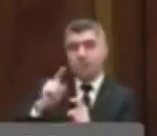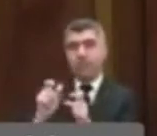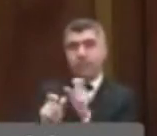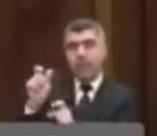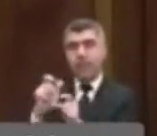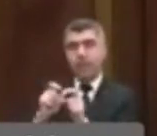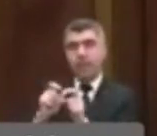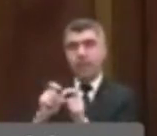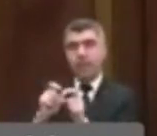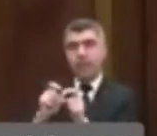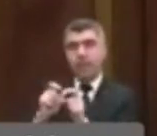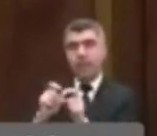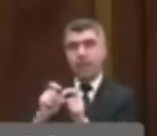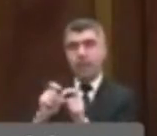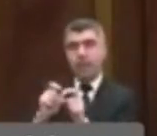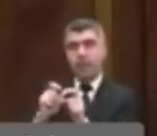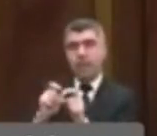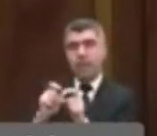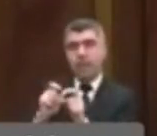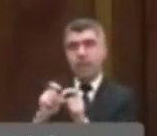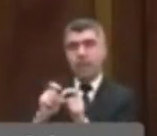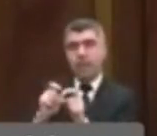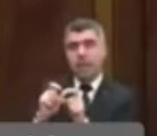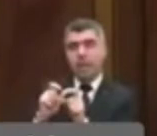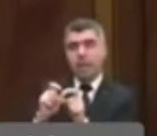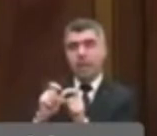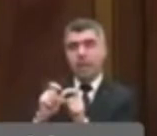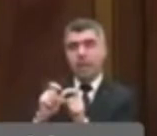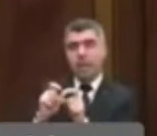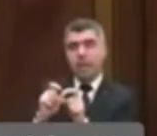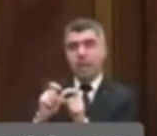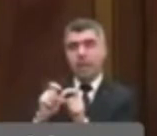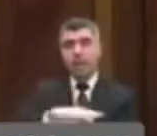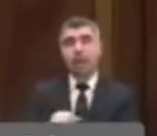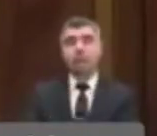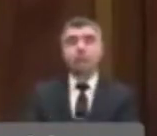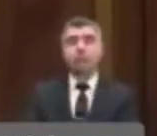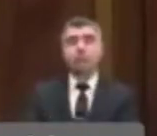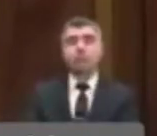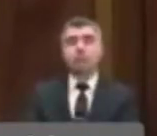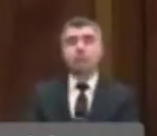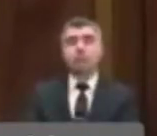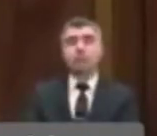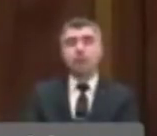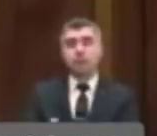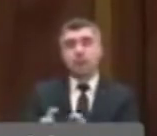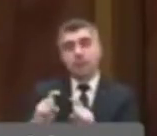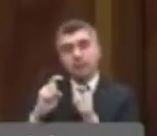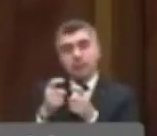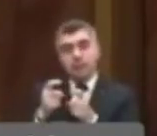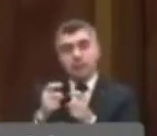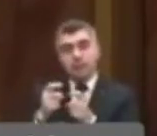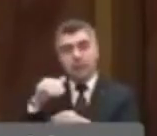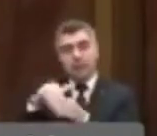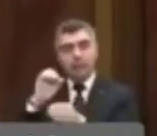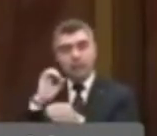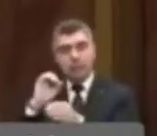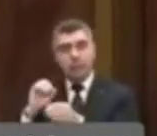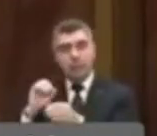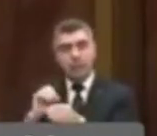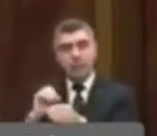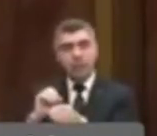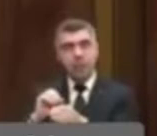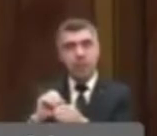بالاتهامات المجانيه حتى هي ثقافه، احترام يعني المعارضه من طرف الاغلبيه حتى